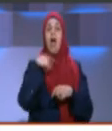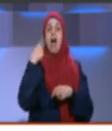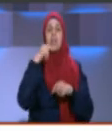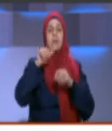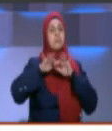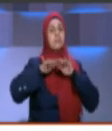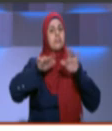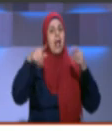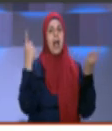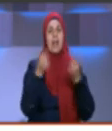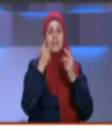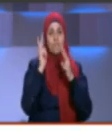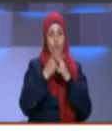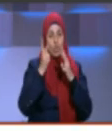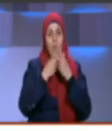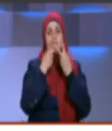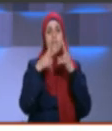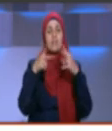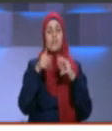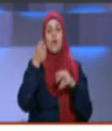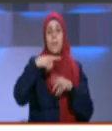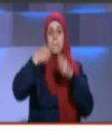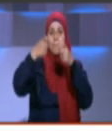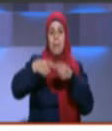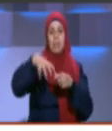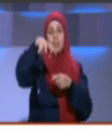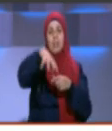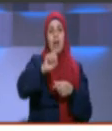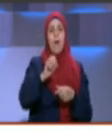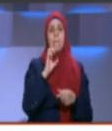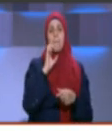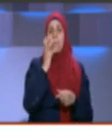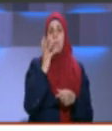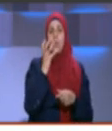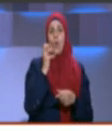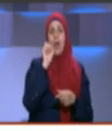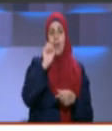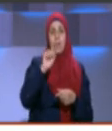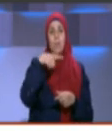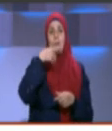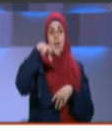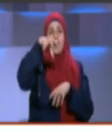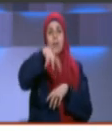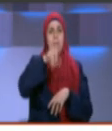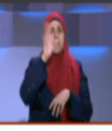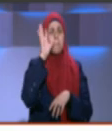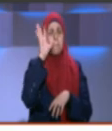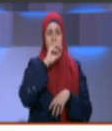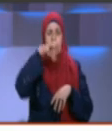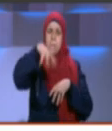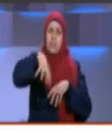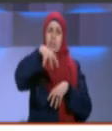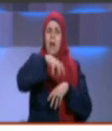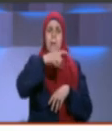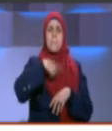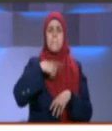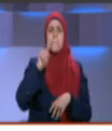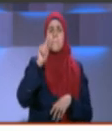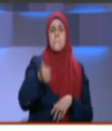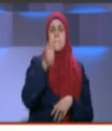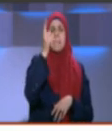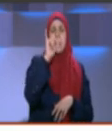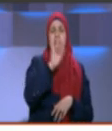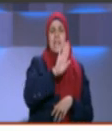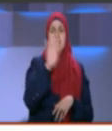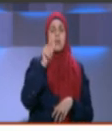إلى المناطق البرتقالية مرة أخرى، ومنها منطقة ليل دي فرانس أو باريس وما جاورها. نعم